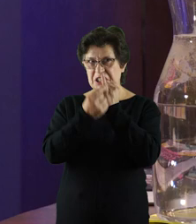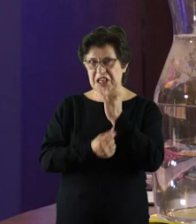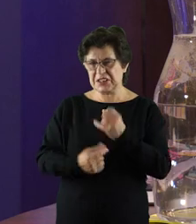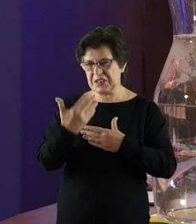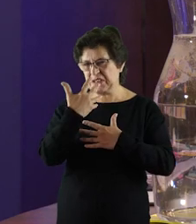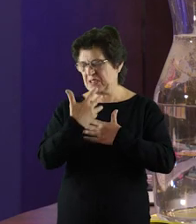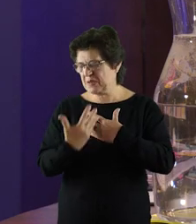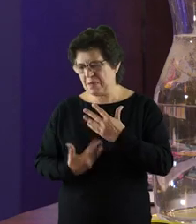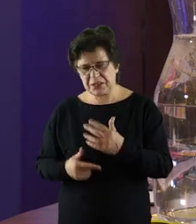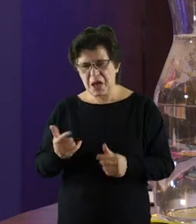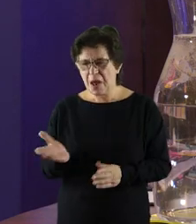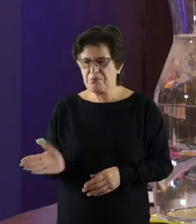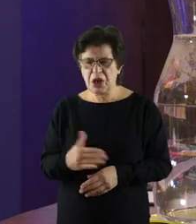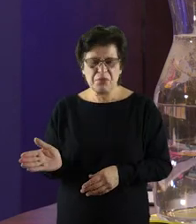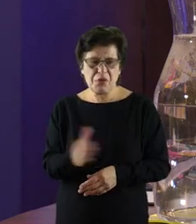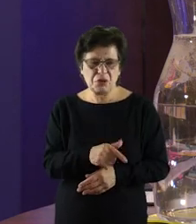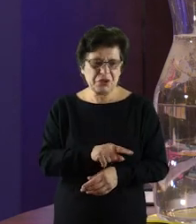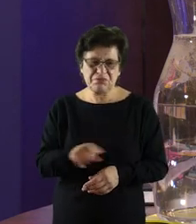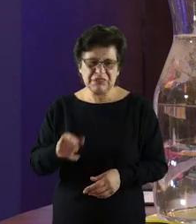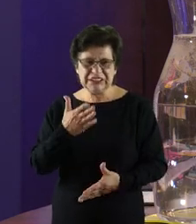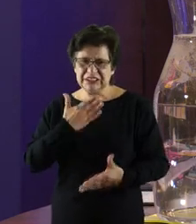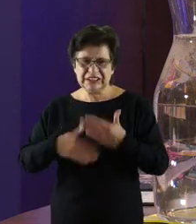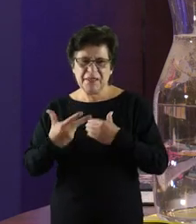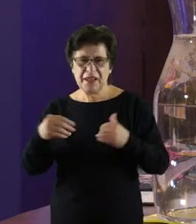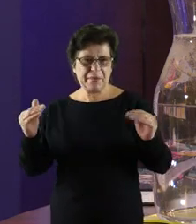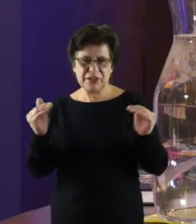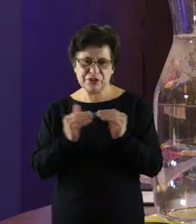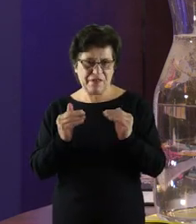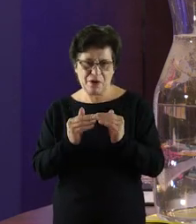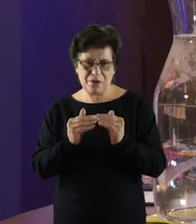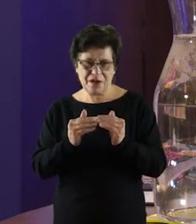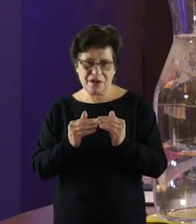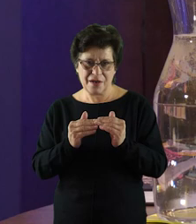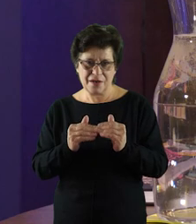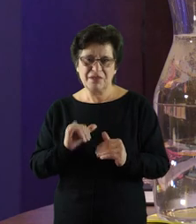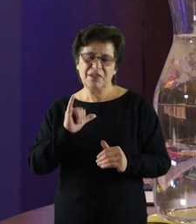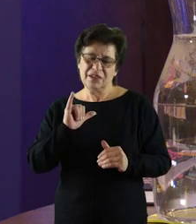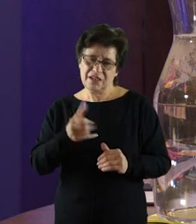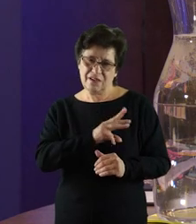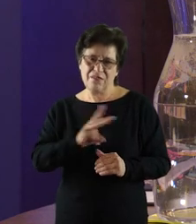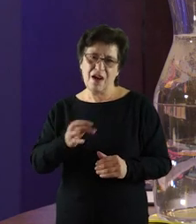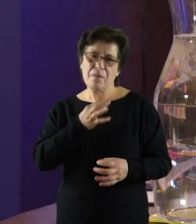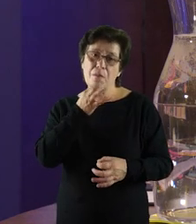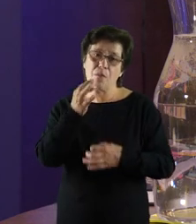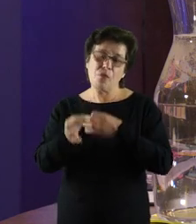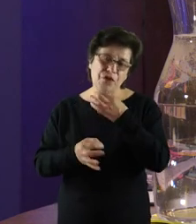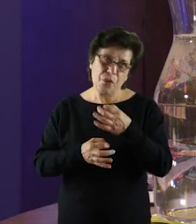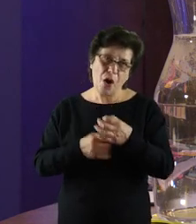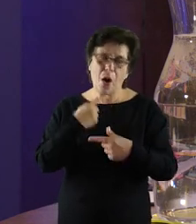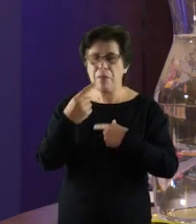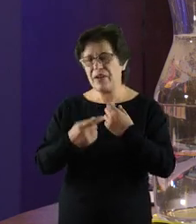przedmioty ścisłe zupełnie mi nie pasowały, a po drugie dlatego, że tak jak wam mówiłam na początku, pokochałam